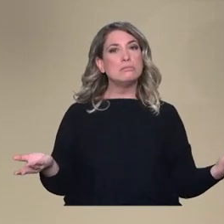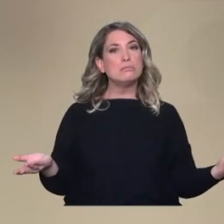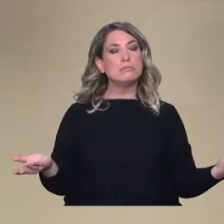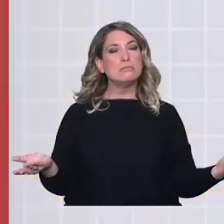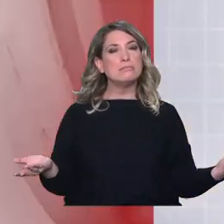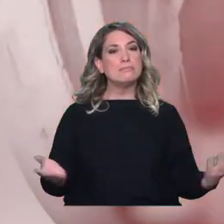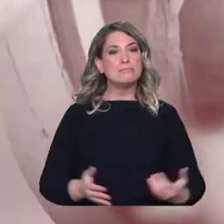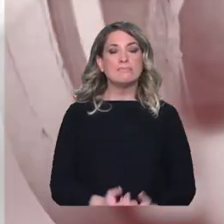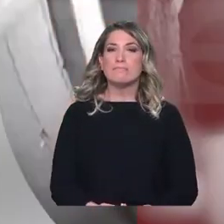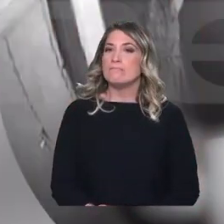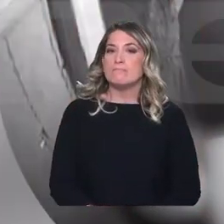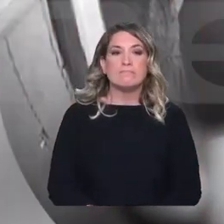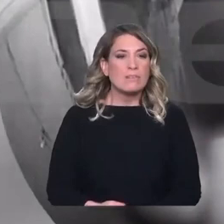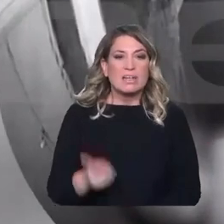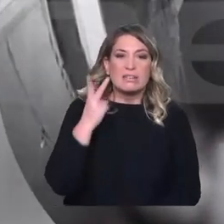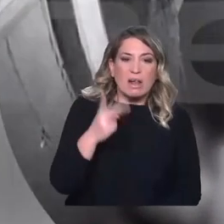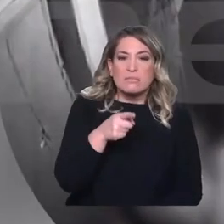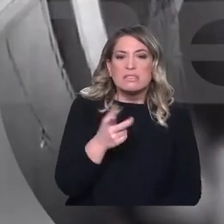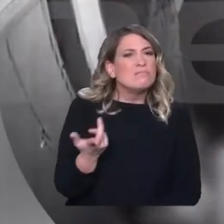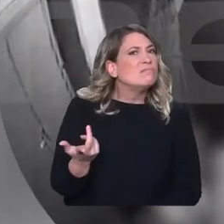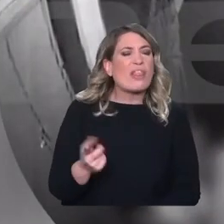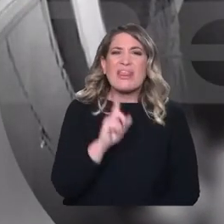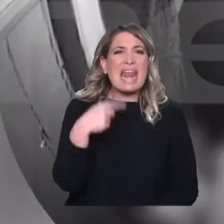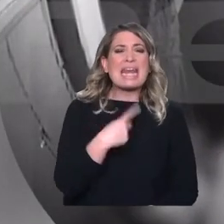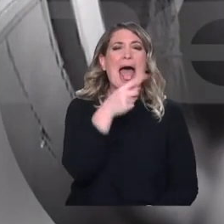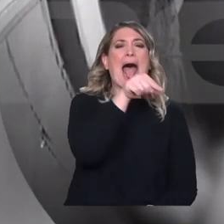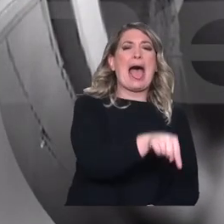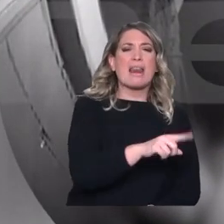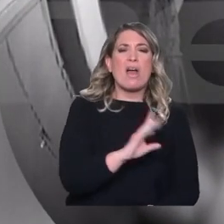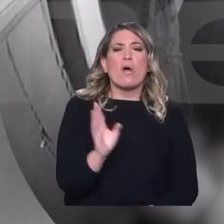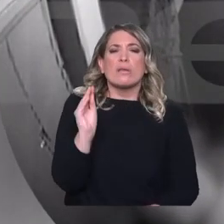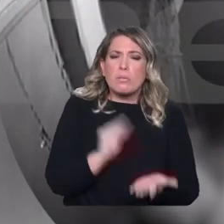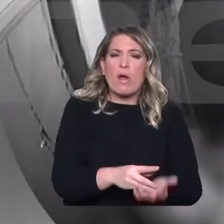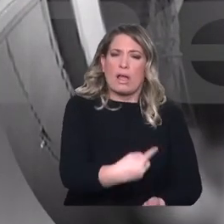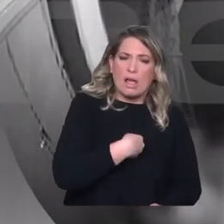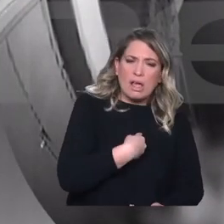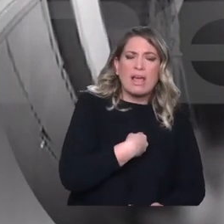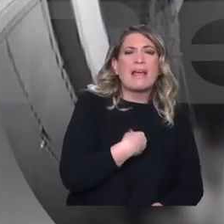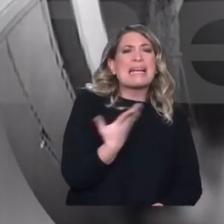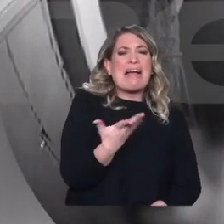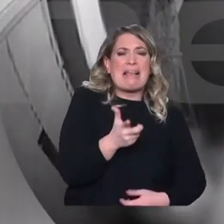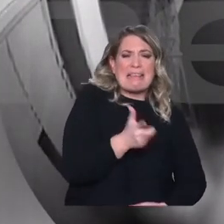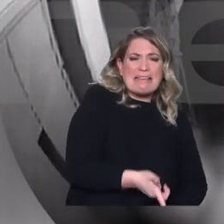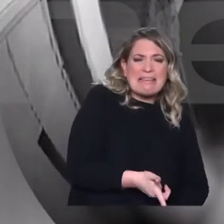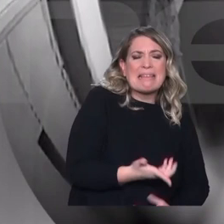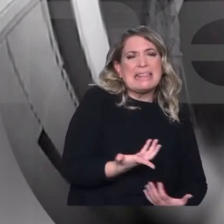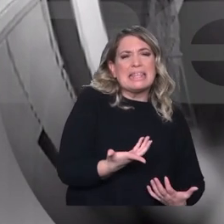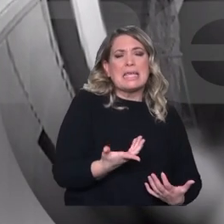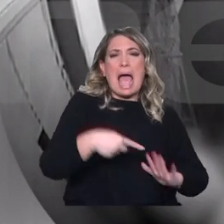τα ίδια. Είναι μεμονωμένο το περιστατικό. Συνέβη και σε εμάς, όχι με αυτόν τον τρόπο, ευτυχώς. Κάτι μύριζε, κατέβηκε κάτω